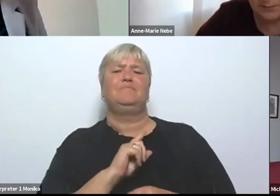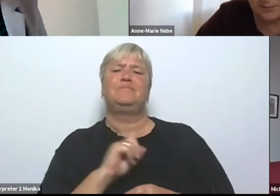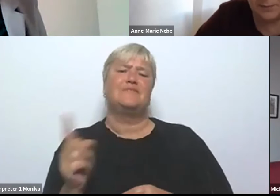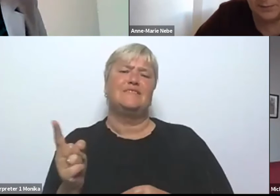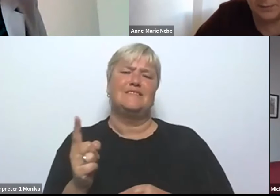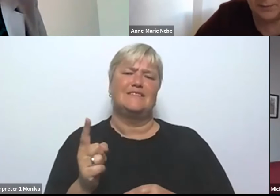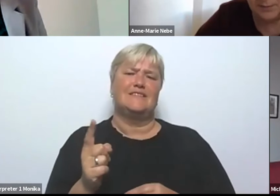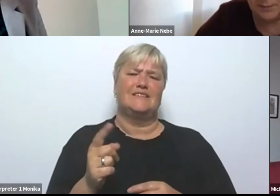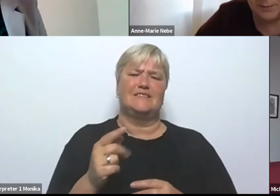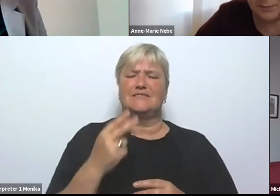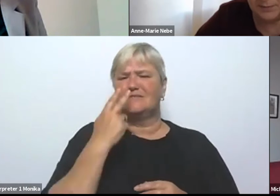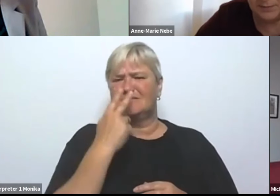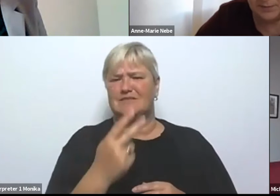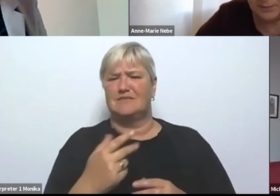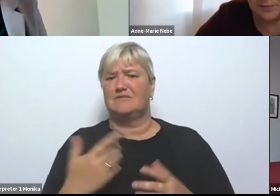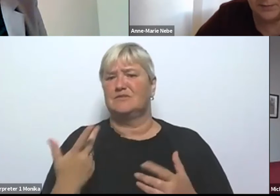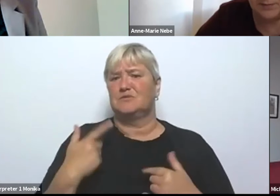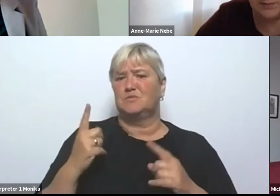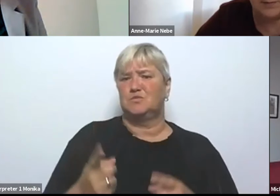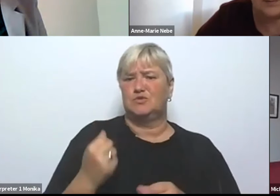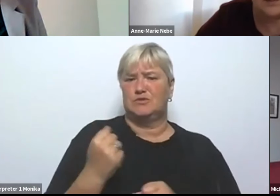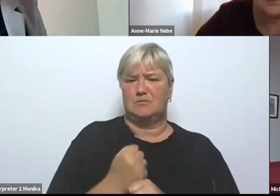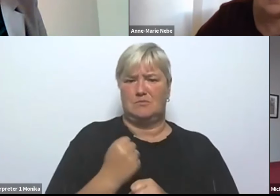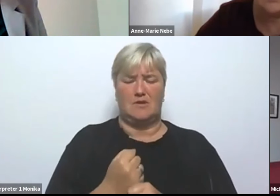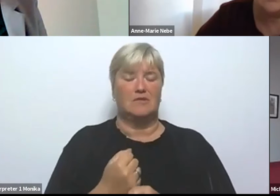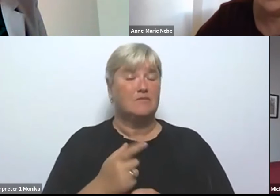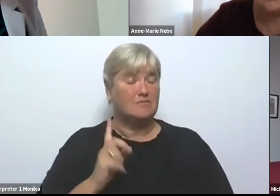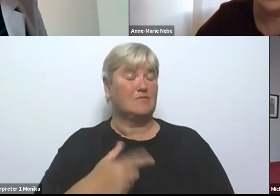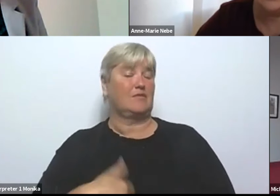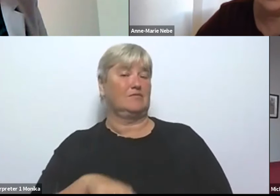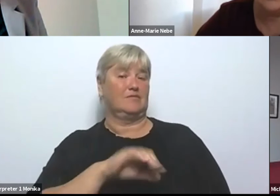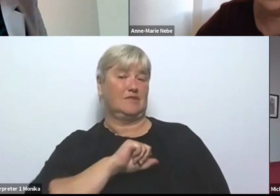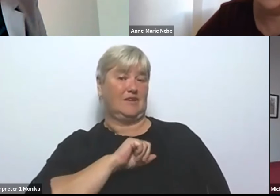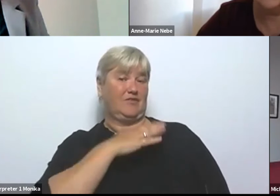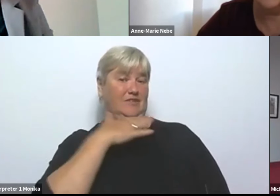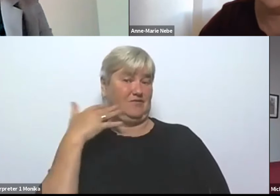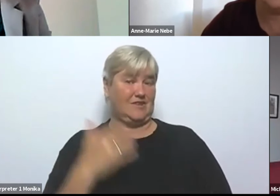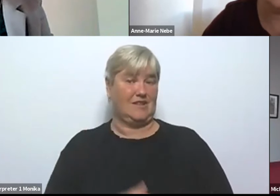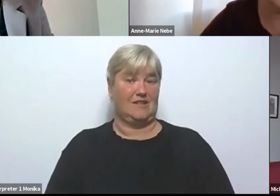als Add-on sehen, was man mitmachen muss. Ich denke, dann haben wir ganz viel gewonnen.